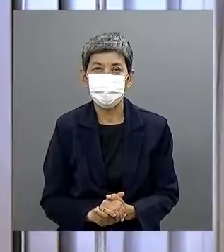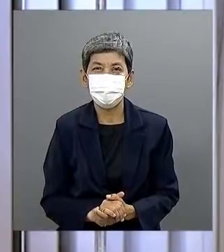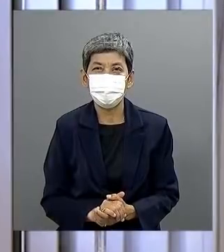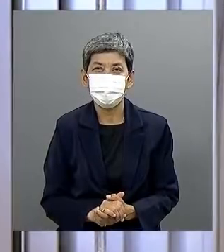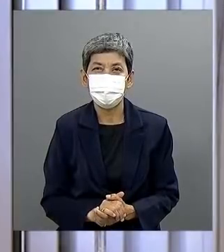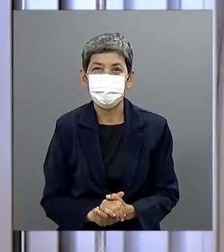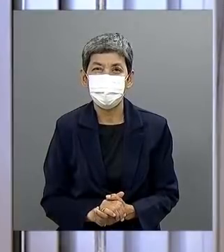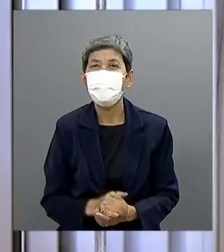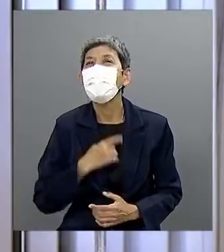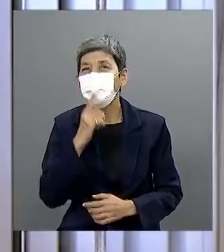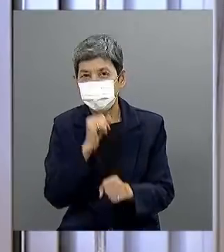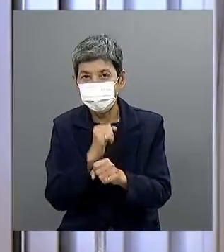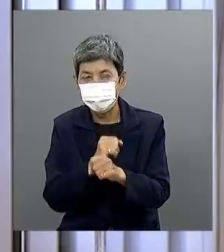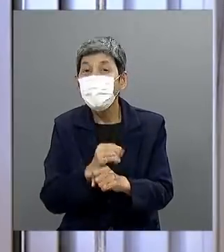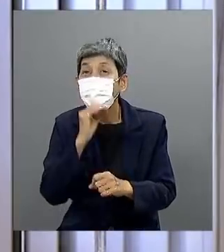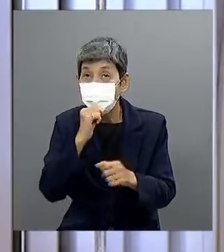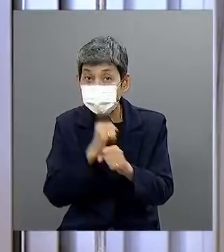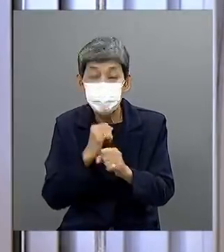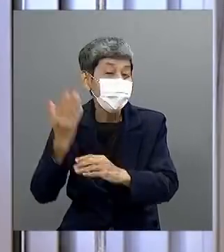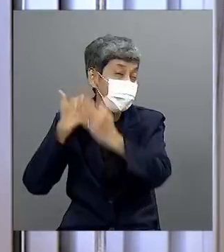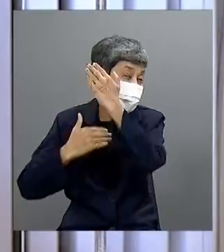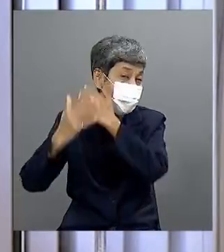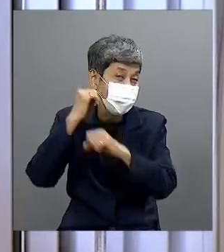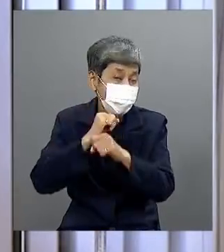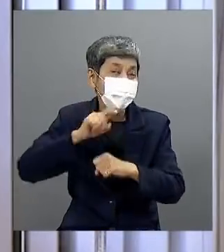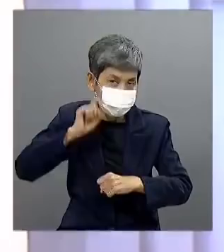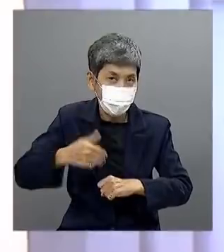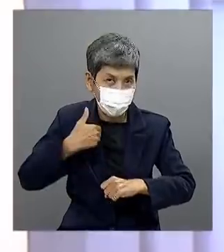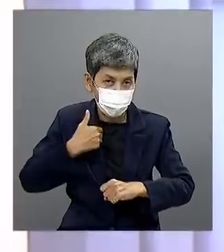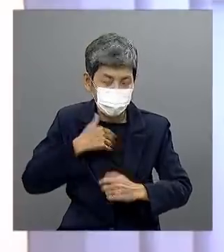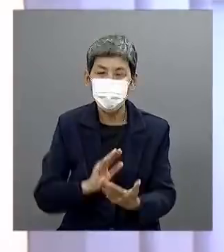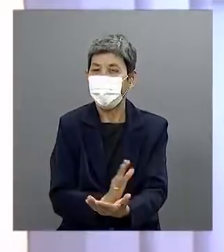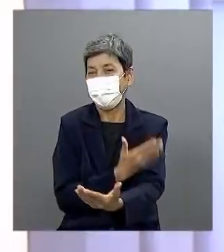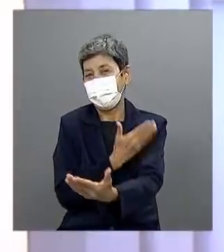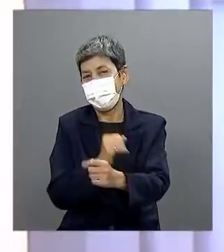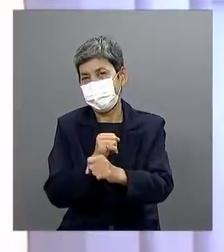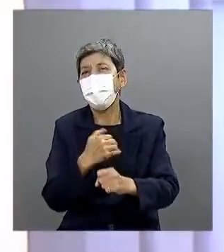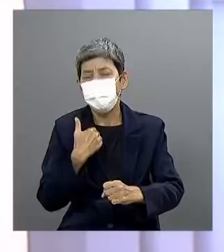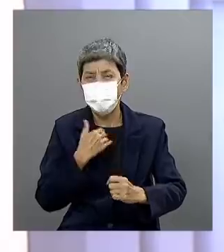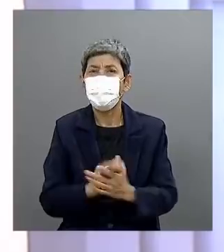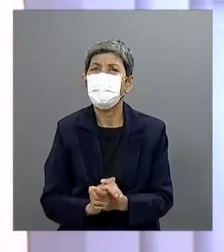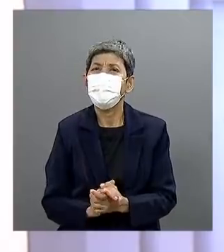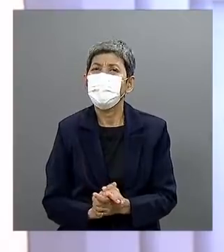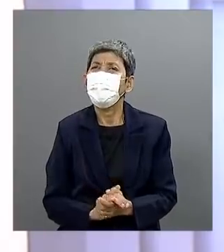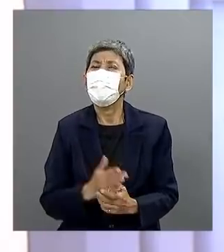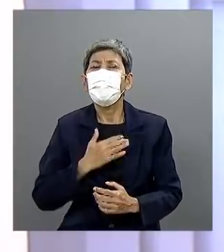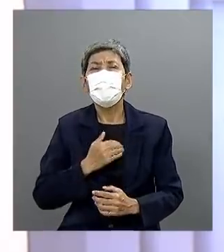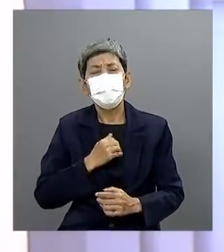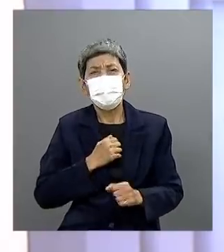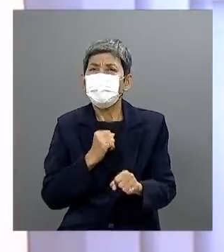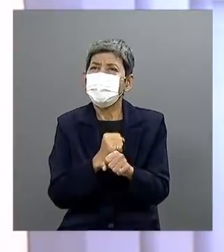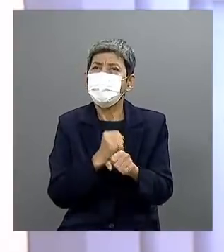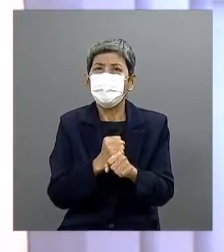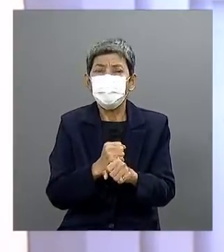ดียวคือเวลาจะพูดถึงมีนิทานนมนานกาเลเนี่ยคือต้องมีทำนองไปด้วย แต่บางอย่างจริงๆนะบางทีอ่ะเราแค่พิมพ์แบบนี้คุณผู้ชม เ